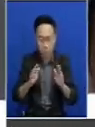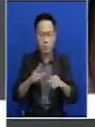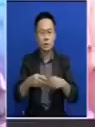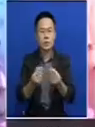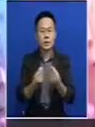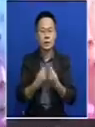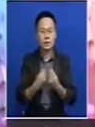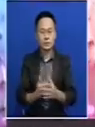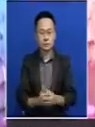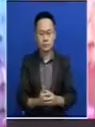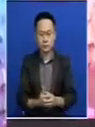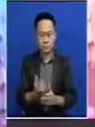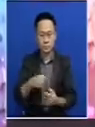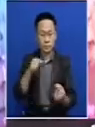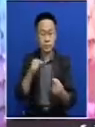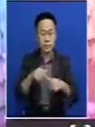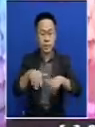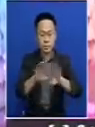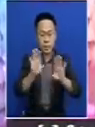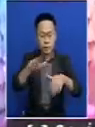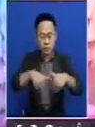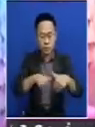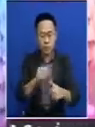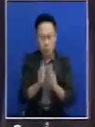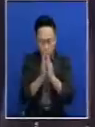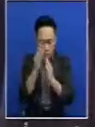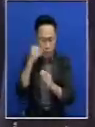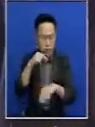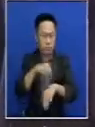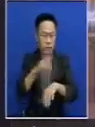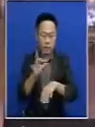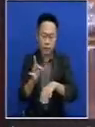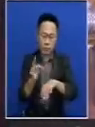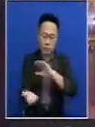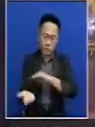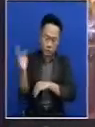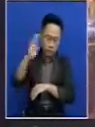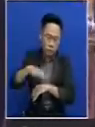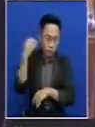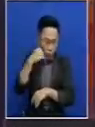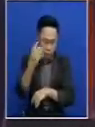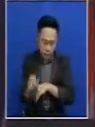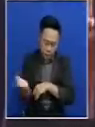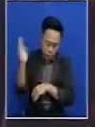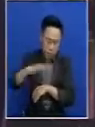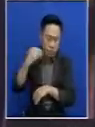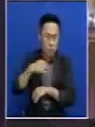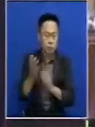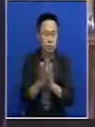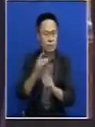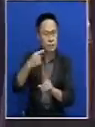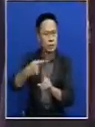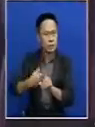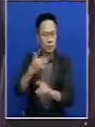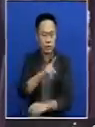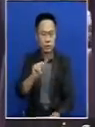ะคะ ทั้งนี้จะเปิดให้ประชาชนเข้ามาเคารพศพได้ทุกวันตั้งแต่เวลา 8:00 นถึง 16:00 นและสำหรับวันที่23พฤษ